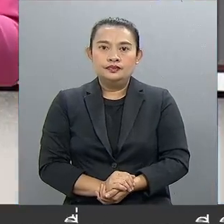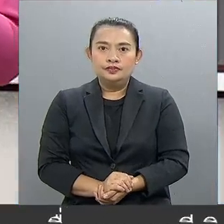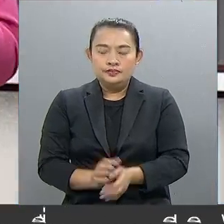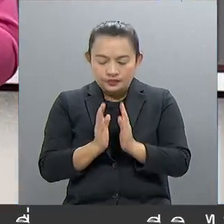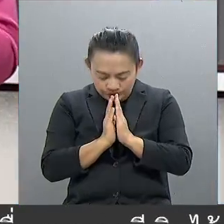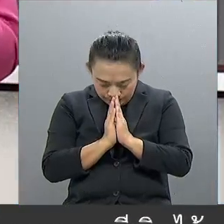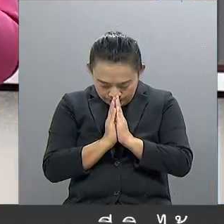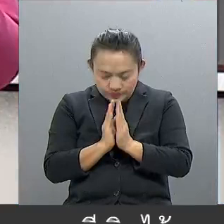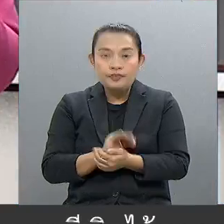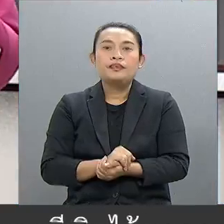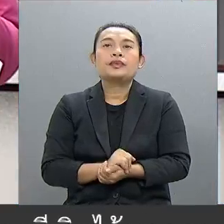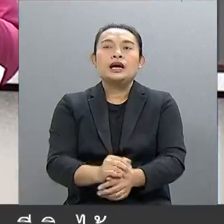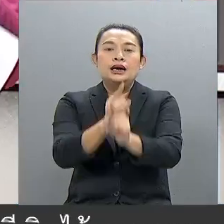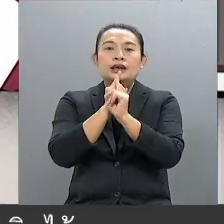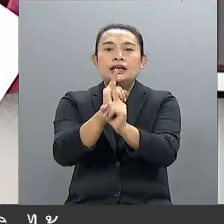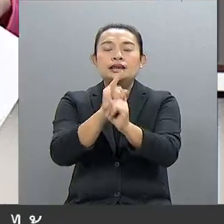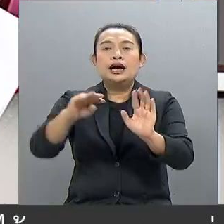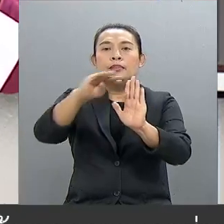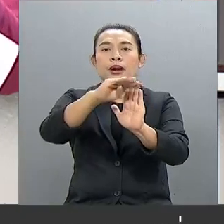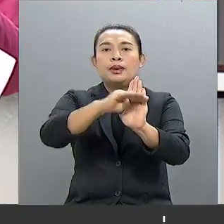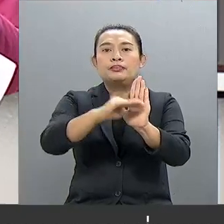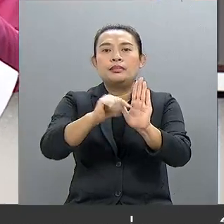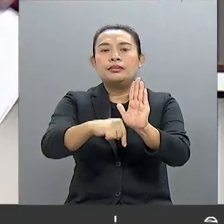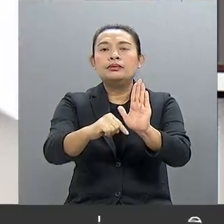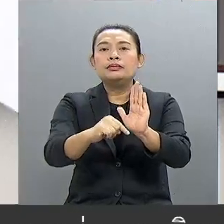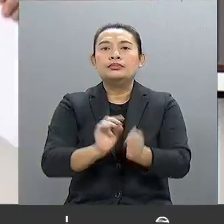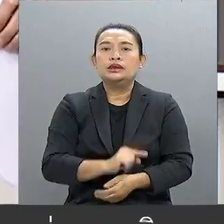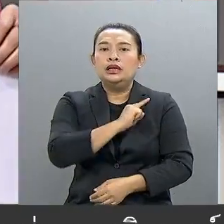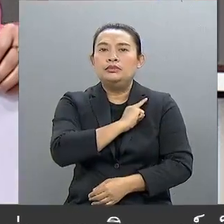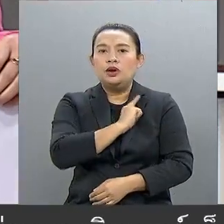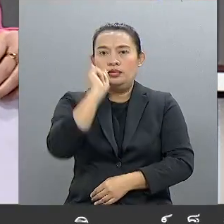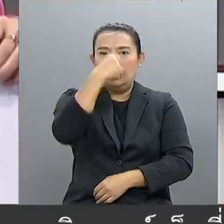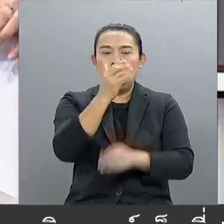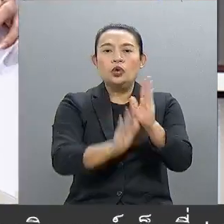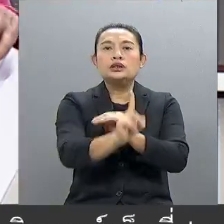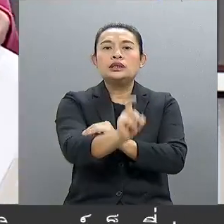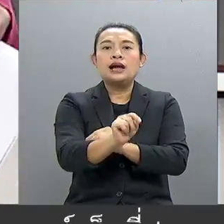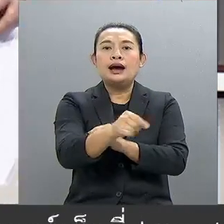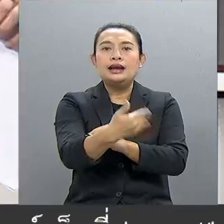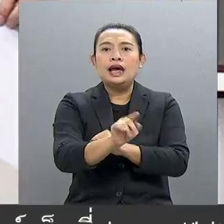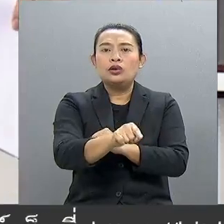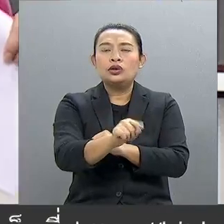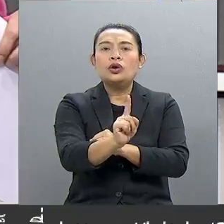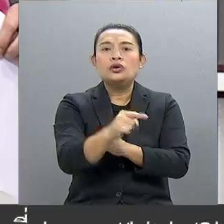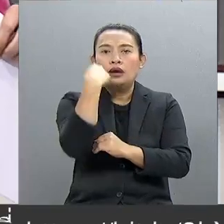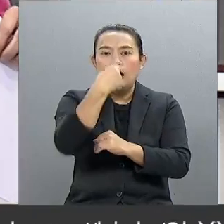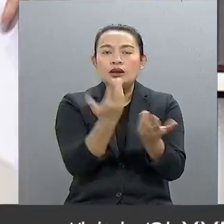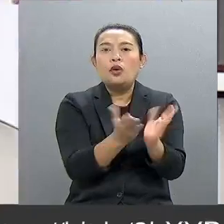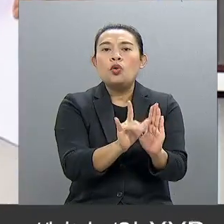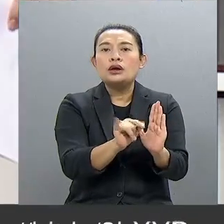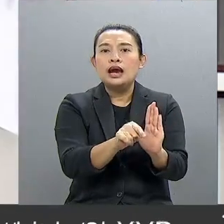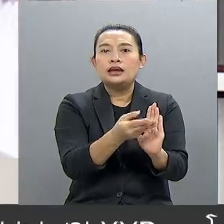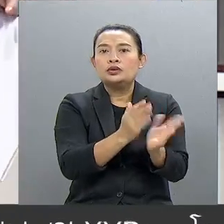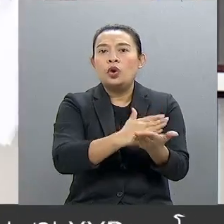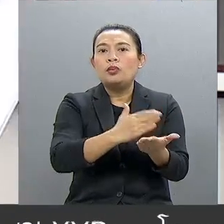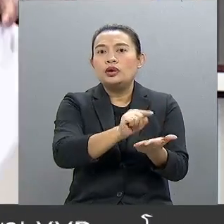อนนะคะก็ต้องไปไล่บี้เอากับผู้กู้ผู้กู้เสียชีวิตก็ไปเอากับทายาทเพราะว่าทายาทก็ได้มรดกตกทอดนะคะแล้วก็เอา